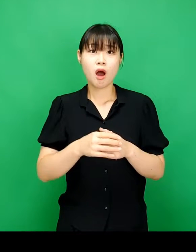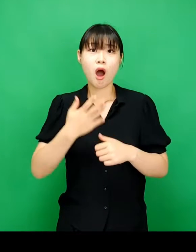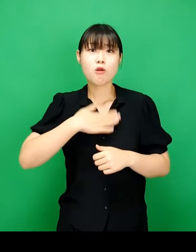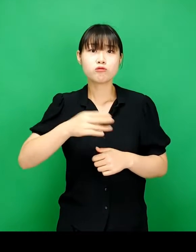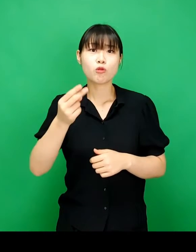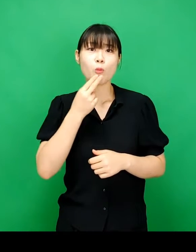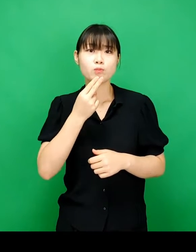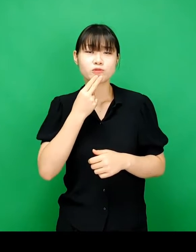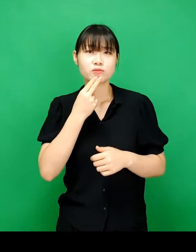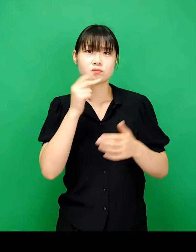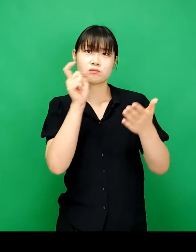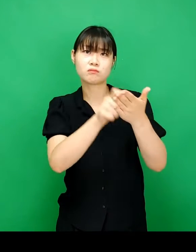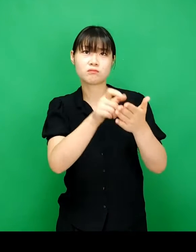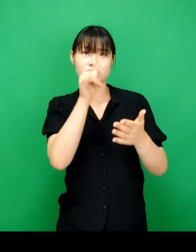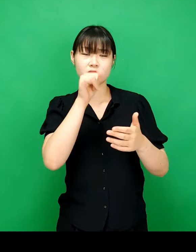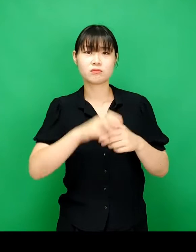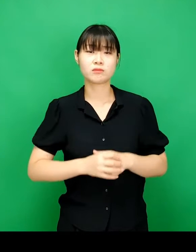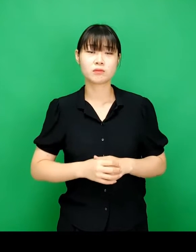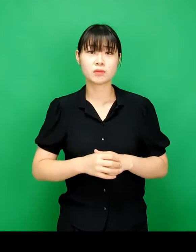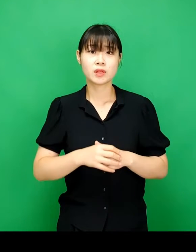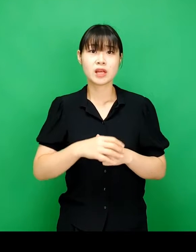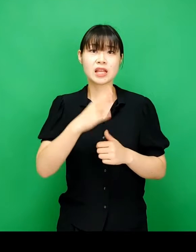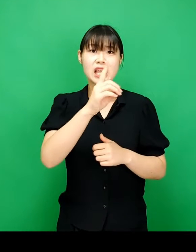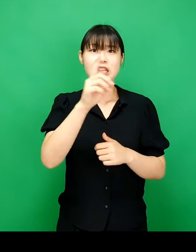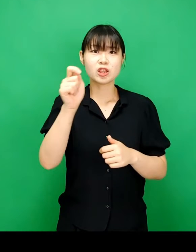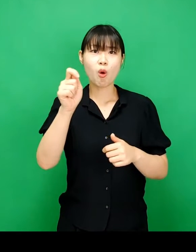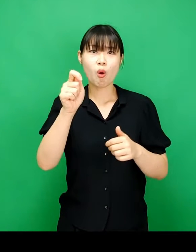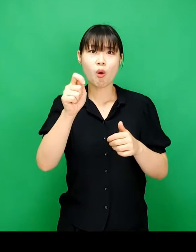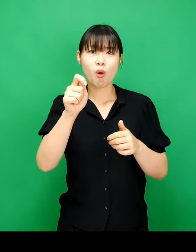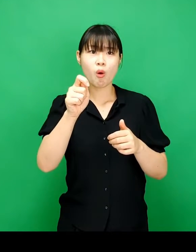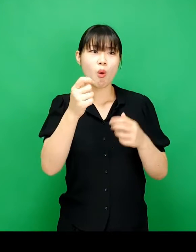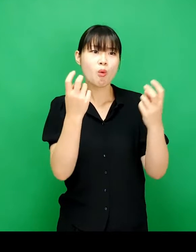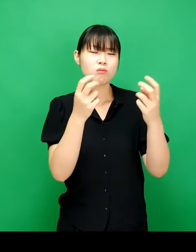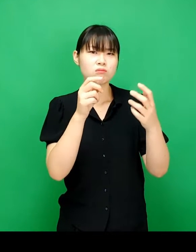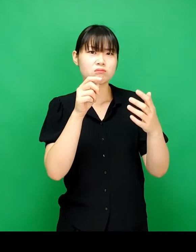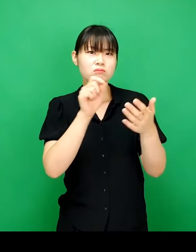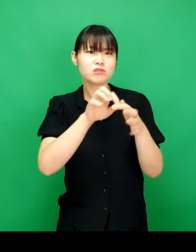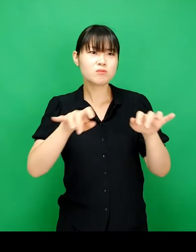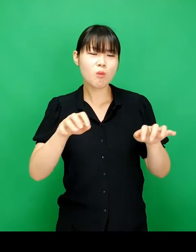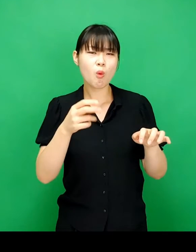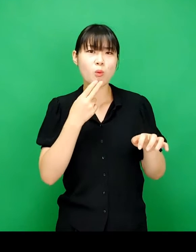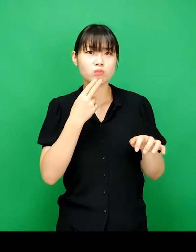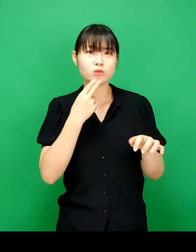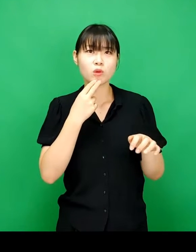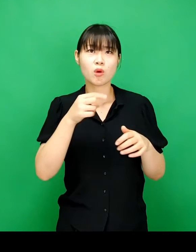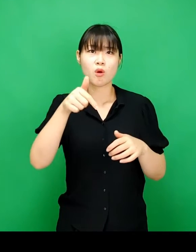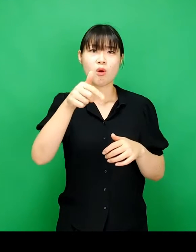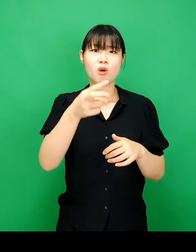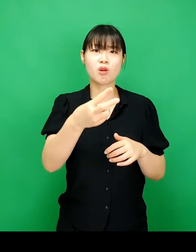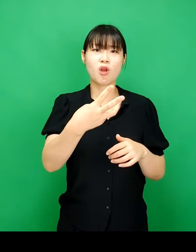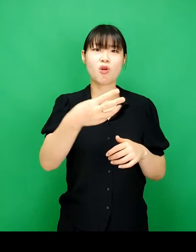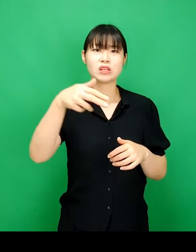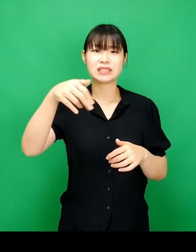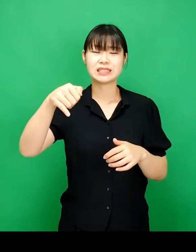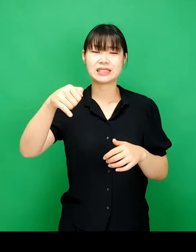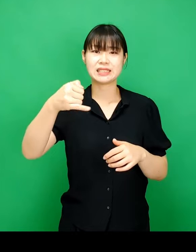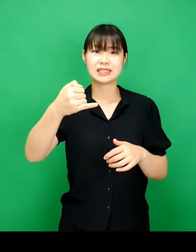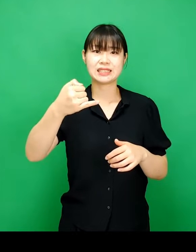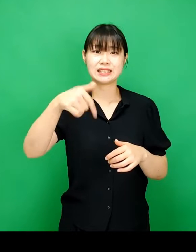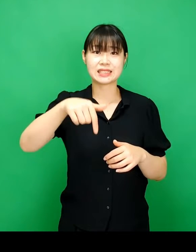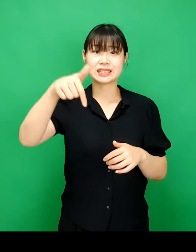있습니다. 익명 후원으로 알 수 없다고 표기되어 있습니다. 데이터를 채울 방법이